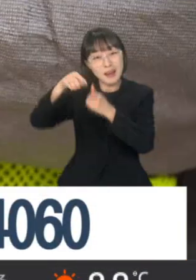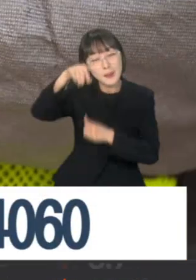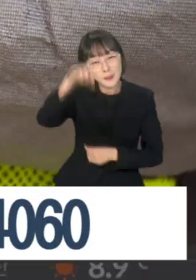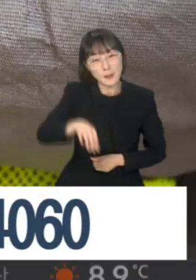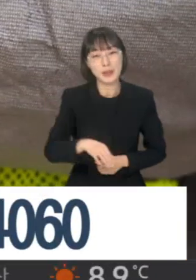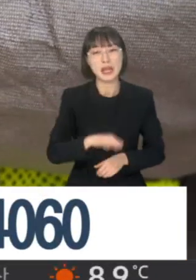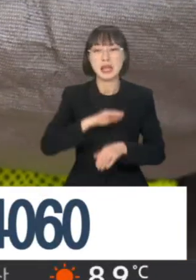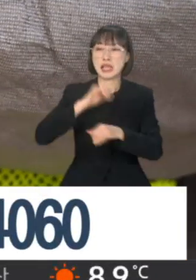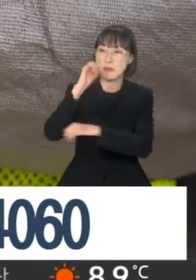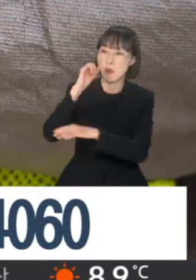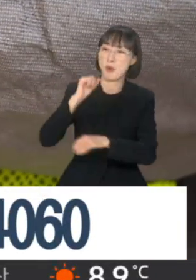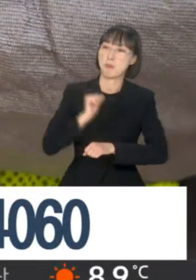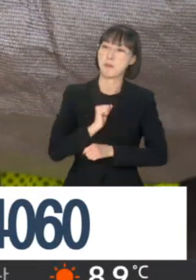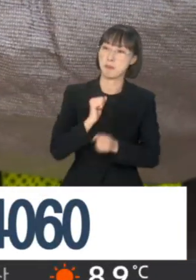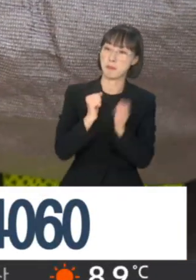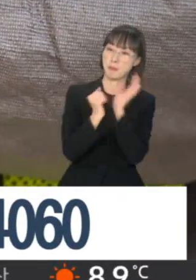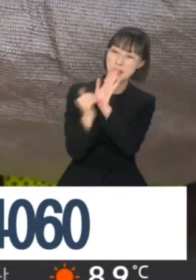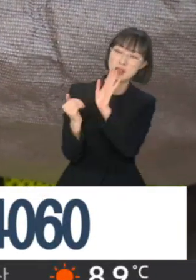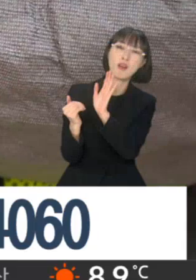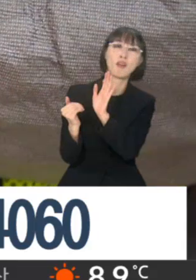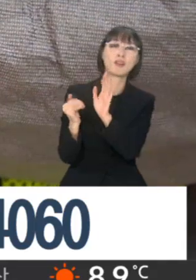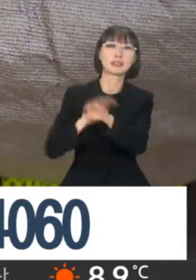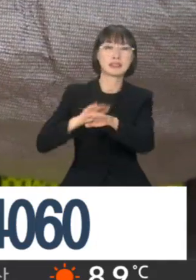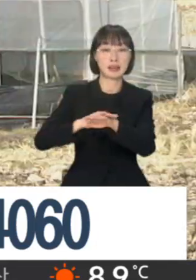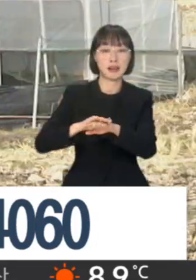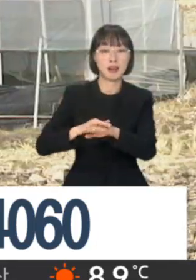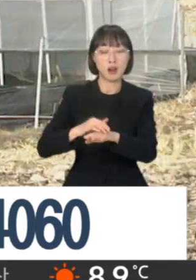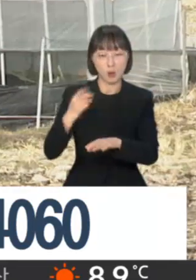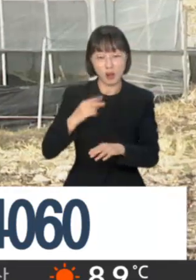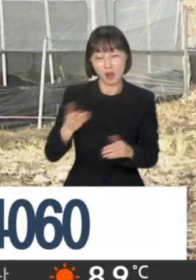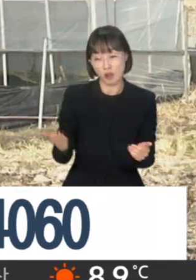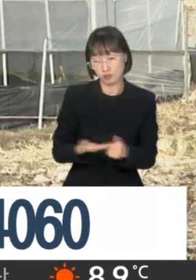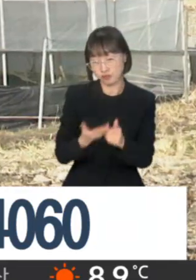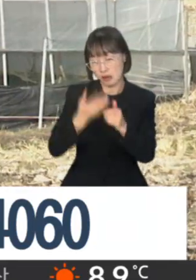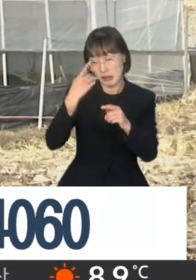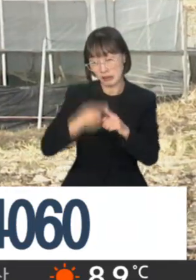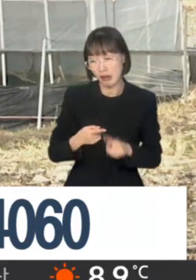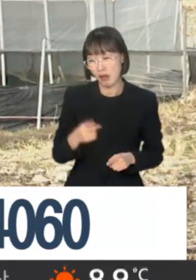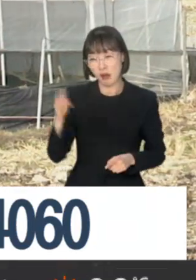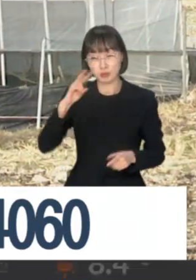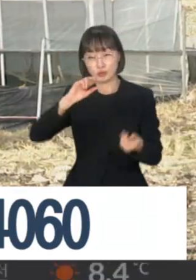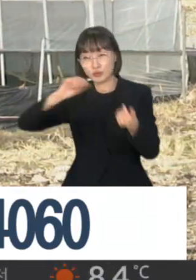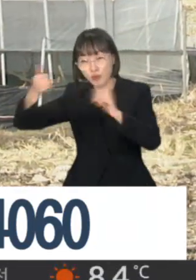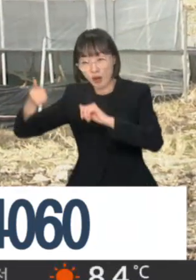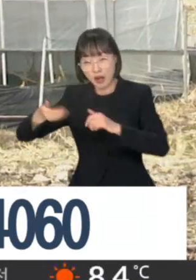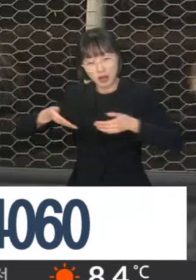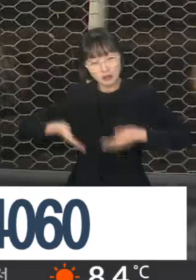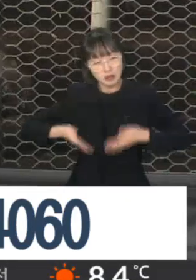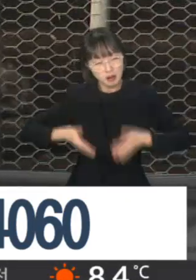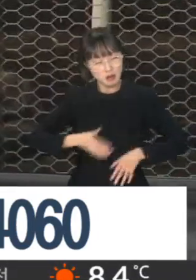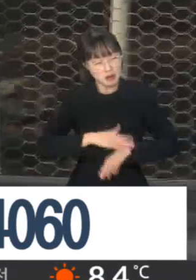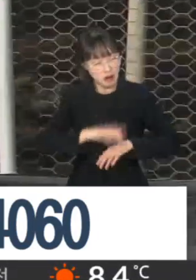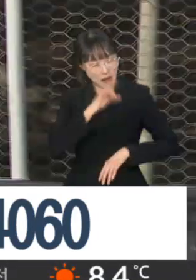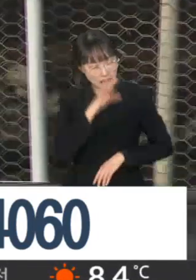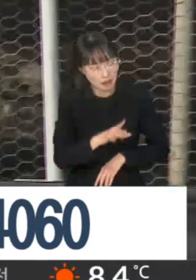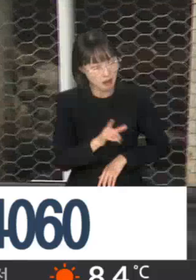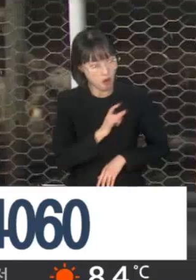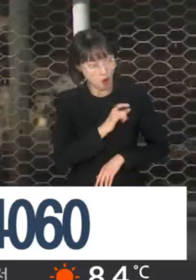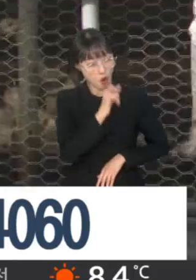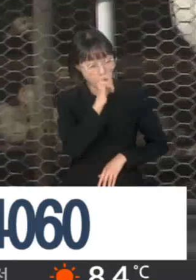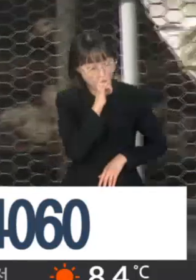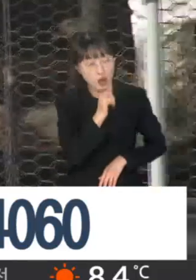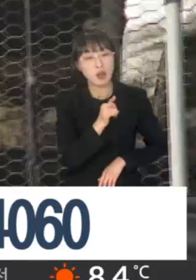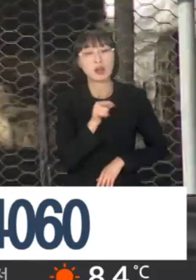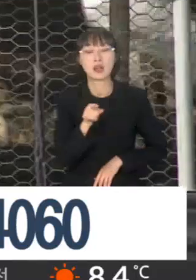준수와 함께 사육중인 닭이나 오리가 폐사 증가 산란율 저하 등 의심 증상을 보이면 가축 방역